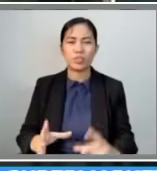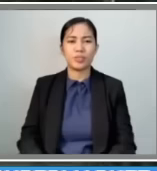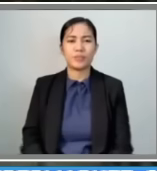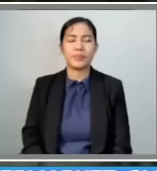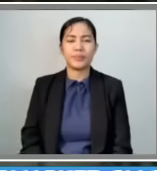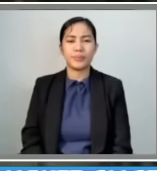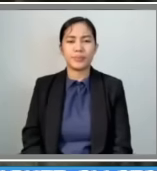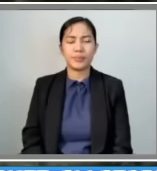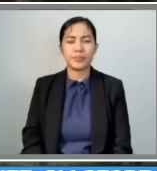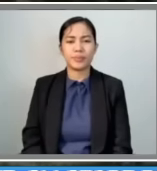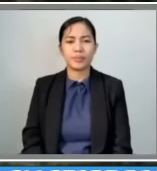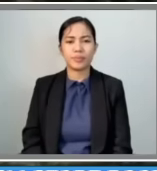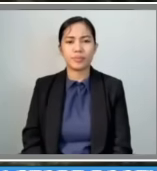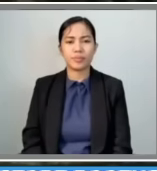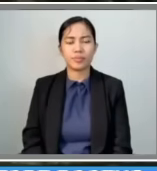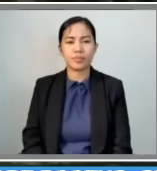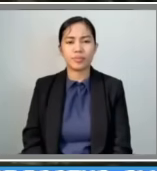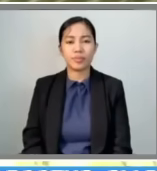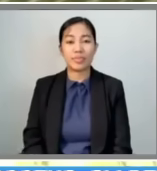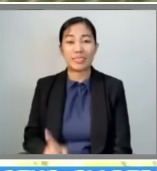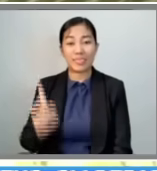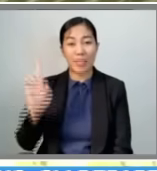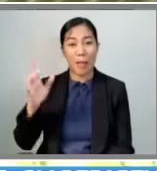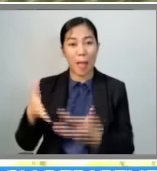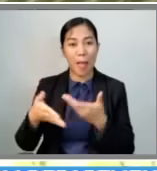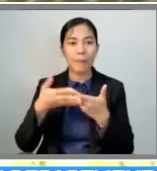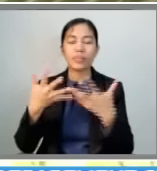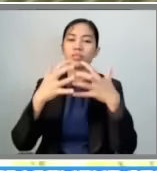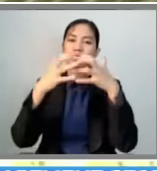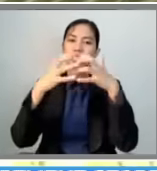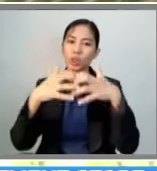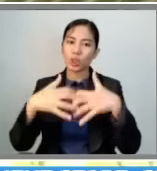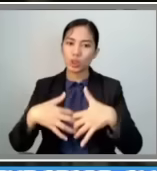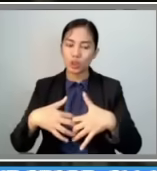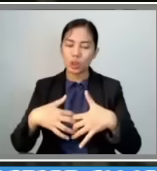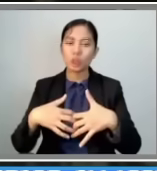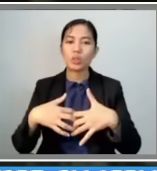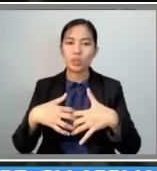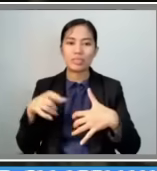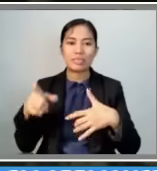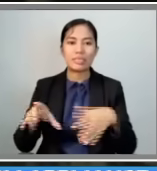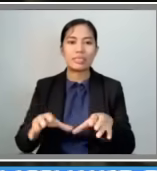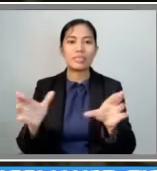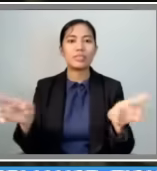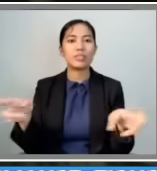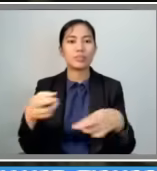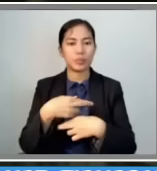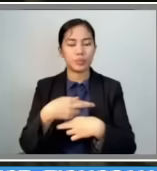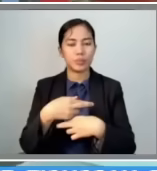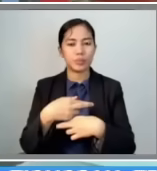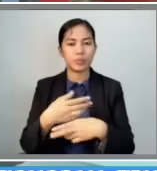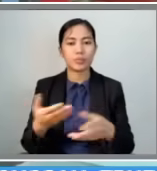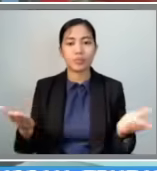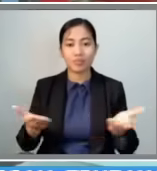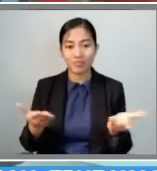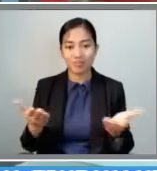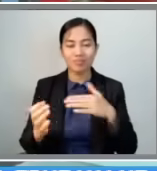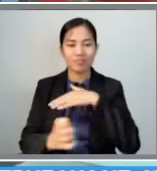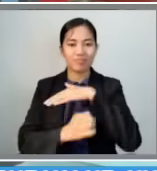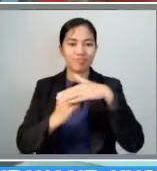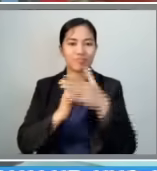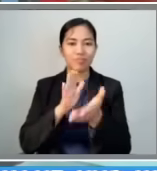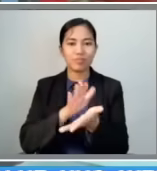Kaunti na lang bibigay na ang bahaging ito ng Kisabe sa isa sa mga silid-aralan sa Salisay Elementary School sa Dagupan